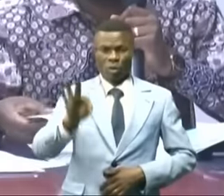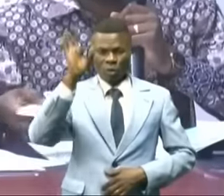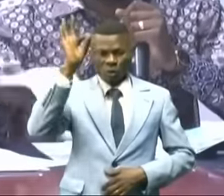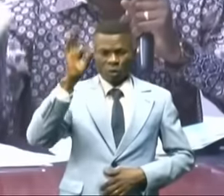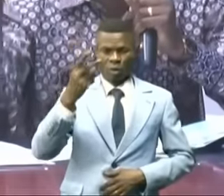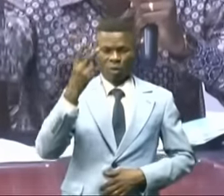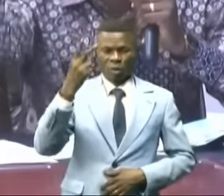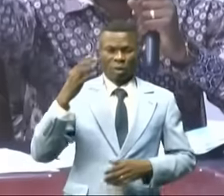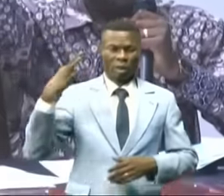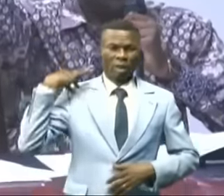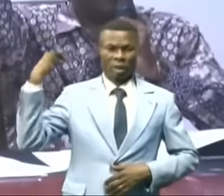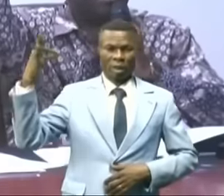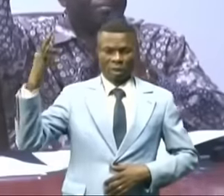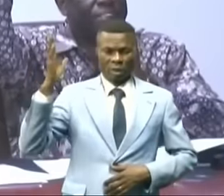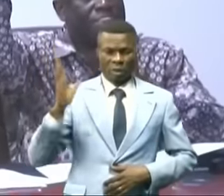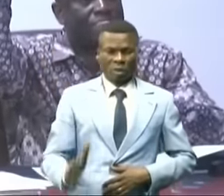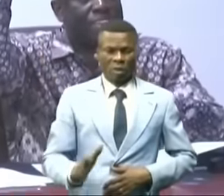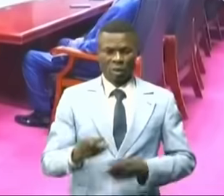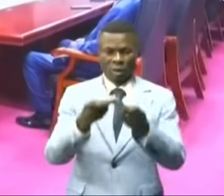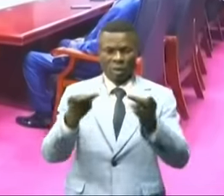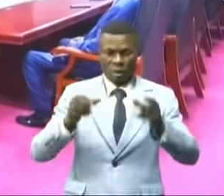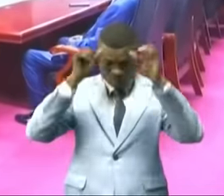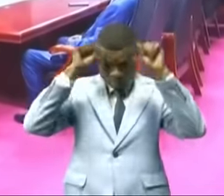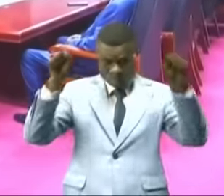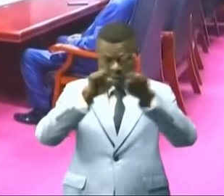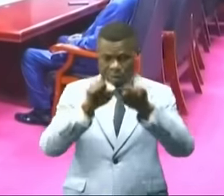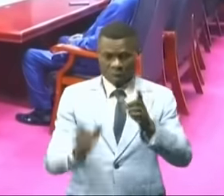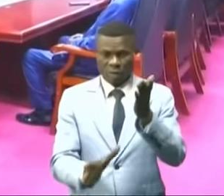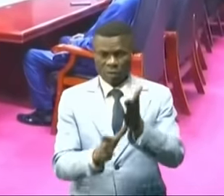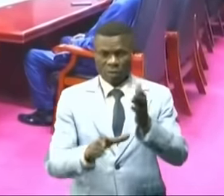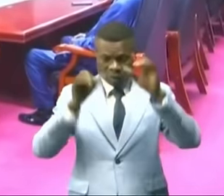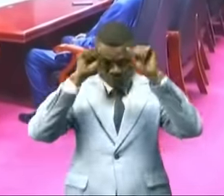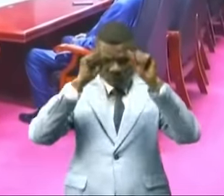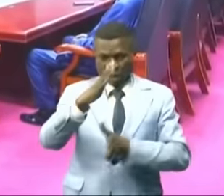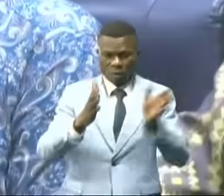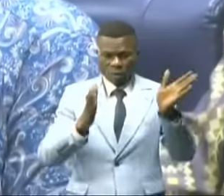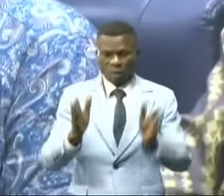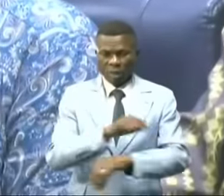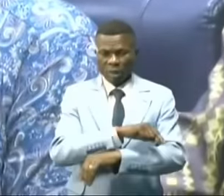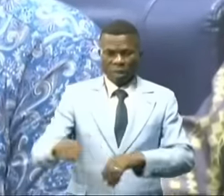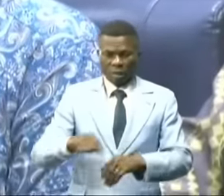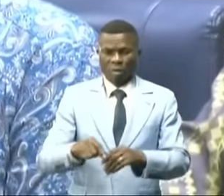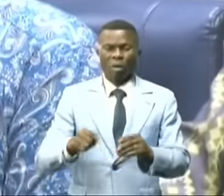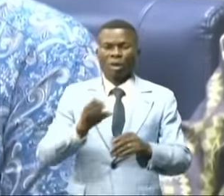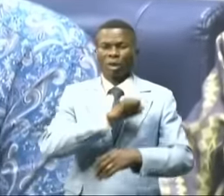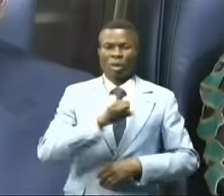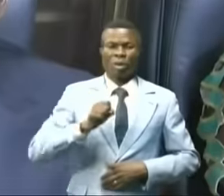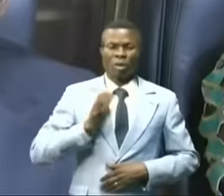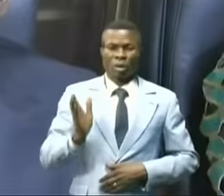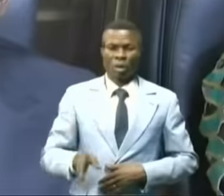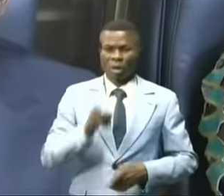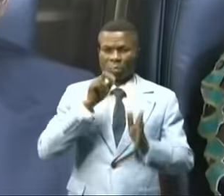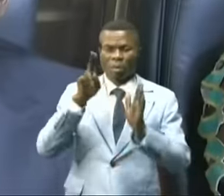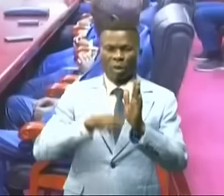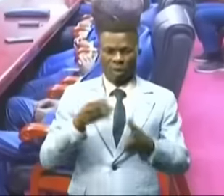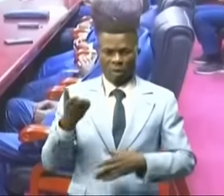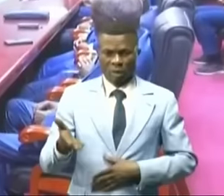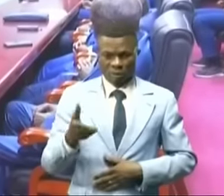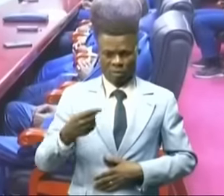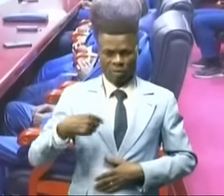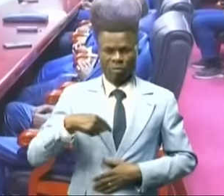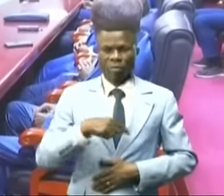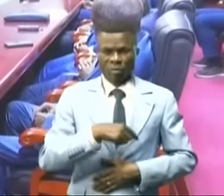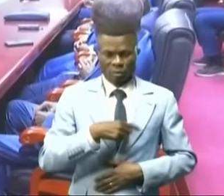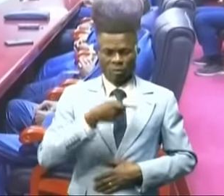deux candidats potentiels au poste du président et celui du caisseur du bureau de la Chambre haute du Parlement. Une rencontre